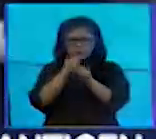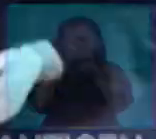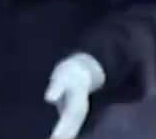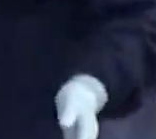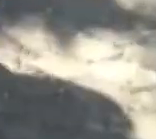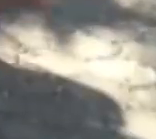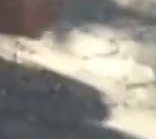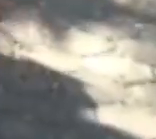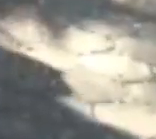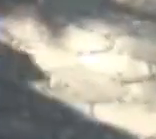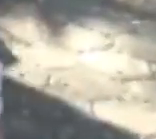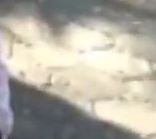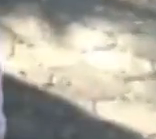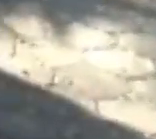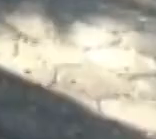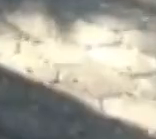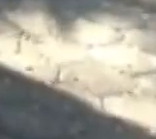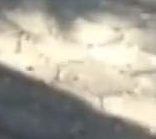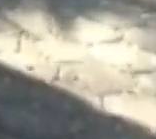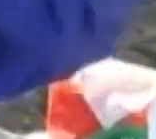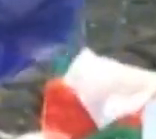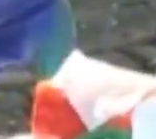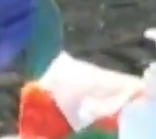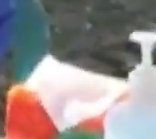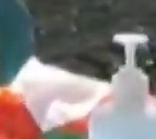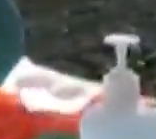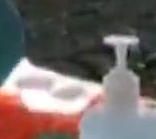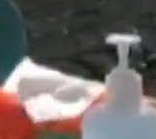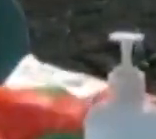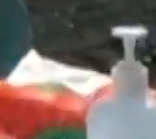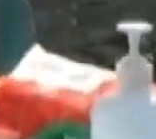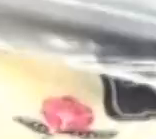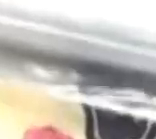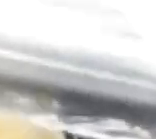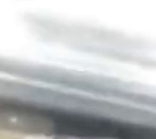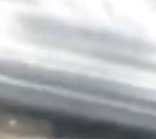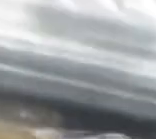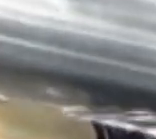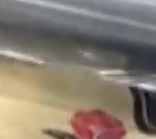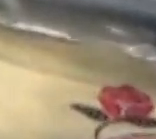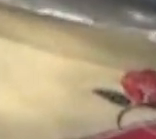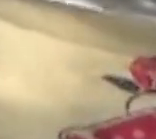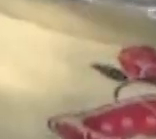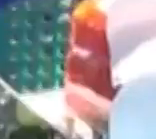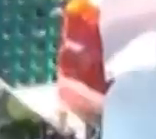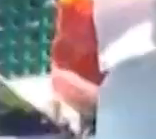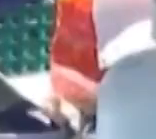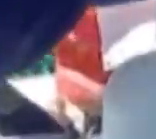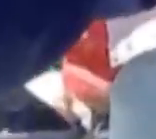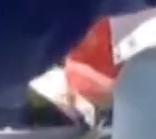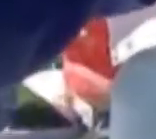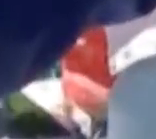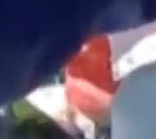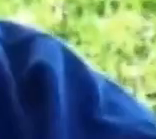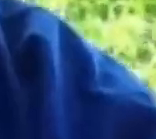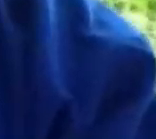para santri kembali ke pondok pesantren Darussalam Gontor di Kediri dan Banyuwangi, Jawa Timur. Dinas Kesehatan Kota Semarang mengerahkan